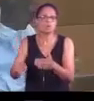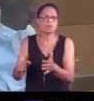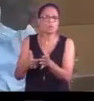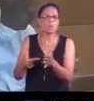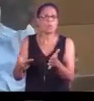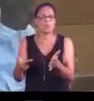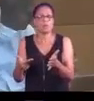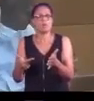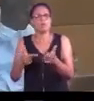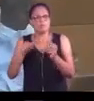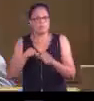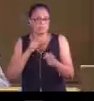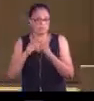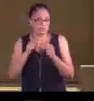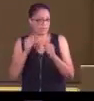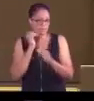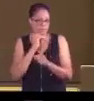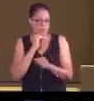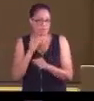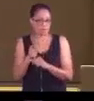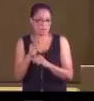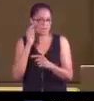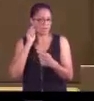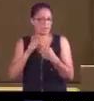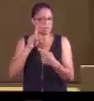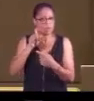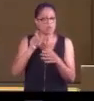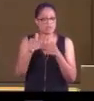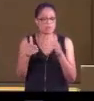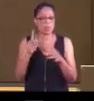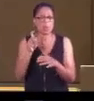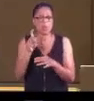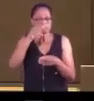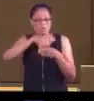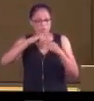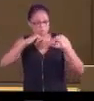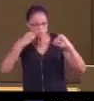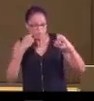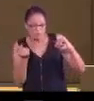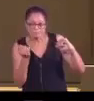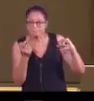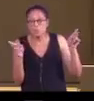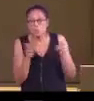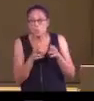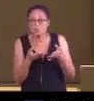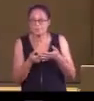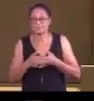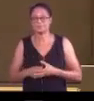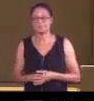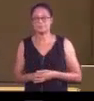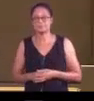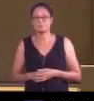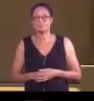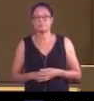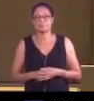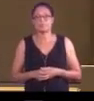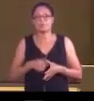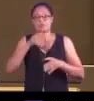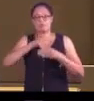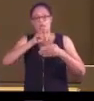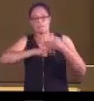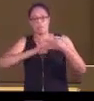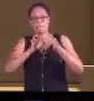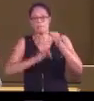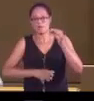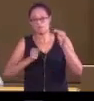On en parle rapidement de l'eau, le secteur de l'eau, mais là aussi, dans le rapport, dans le bilan qui est